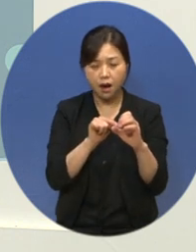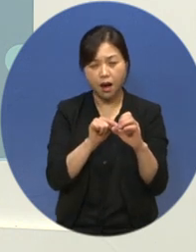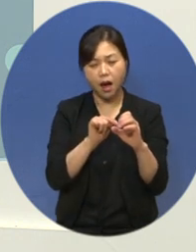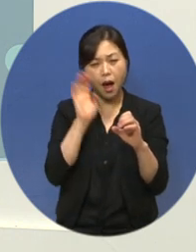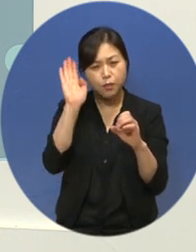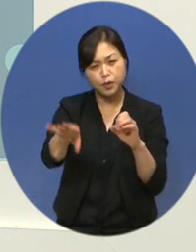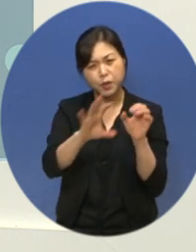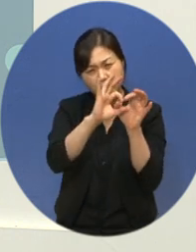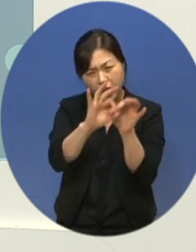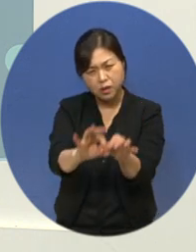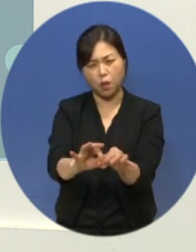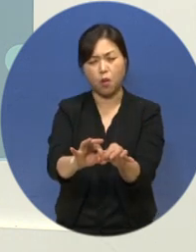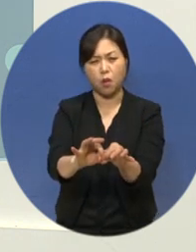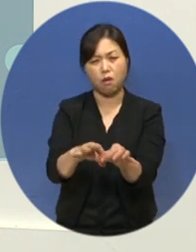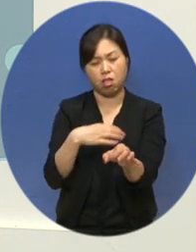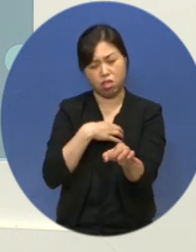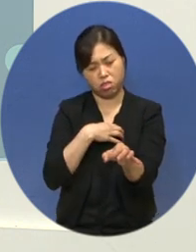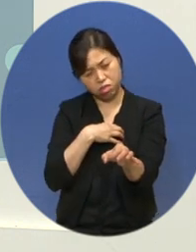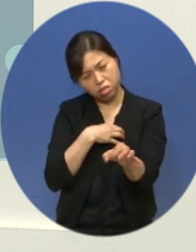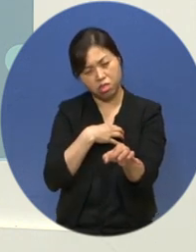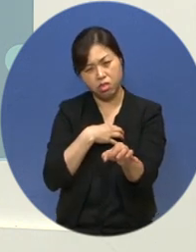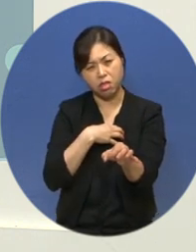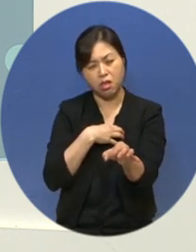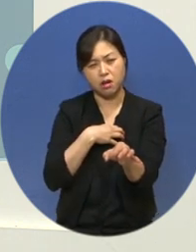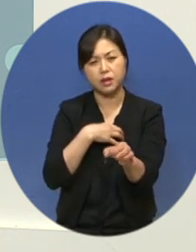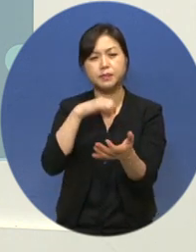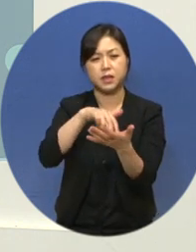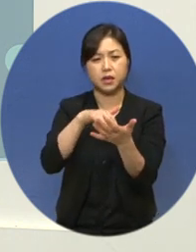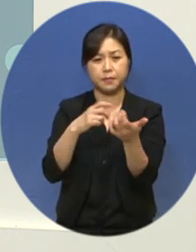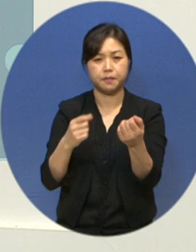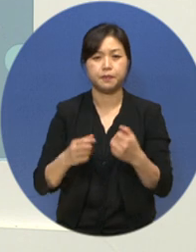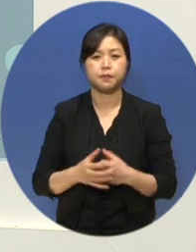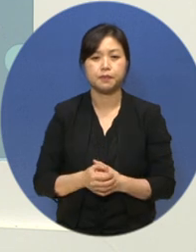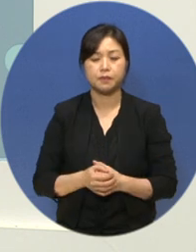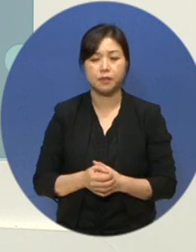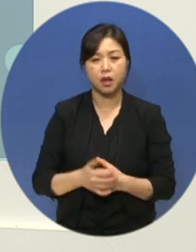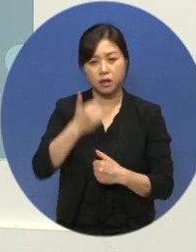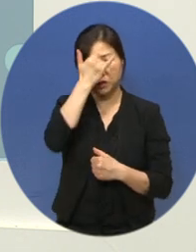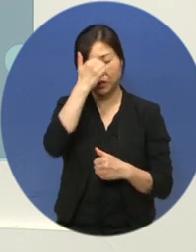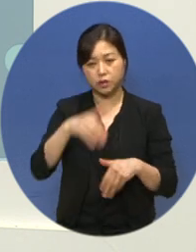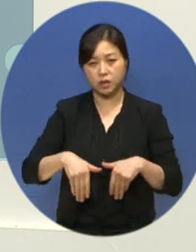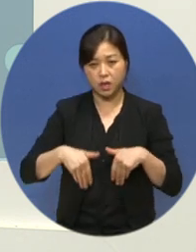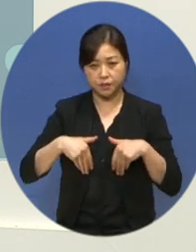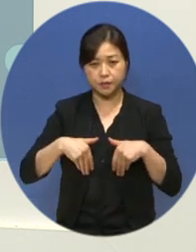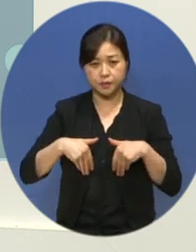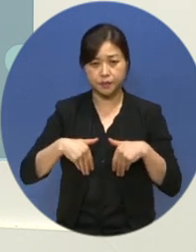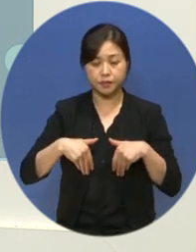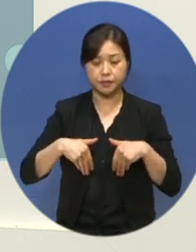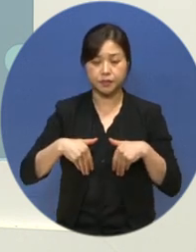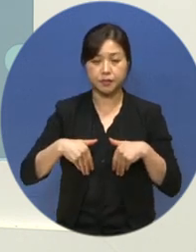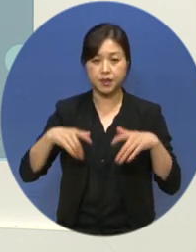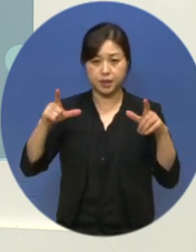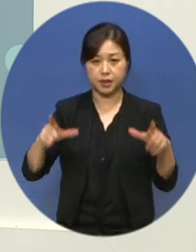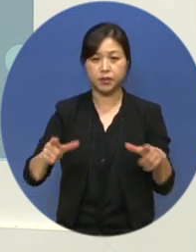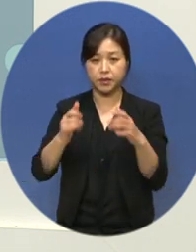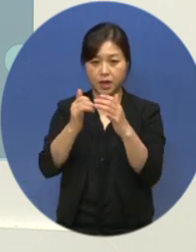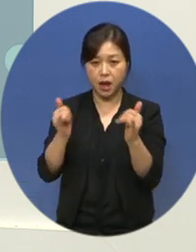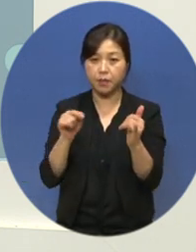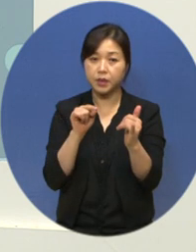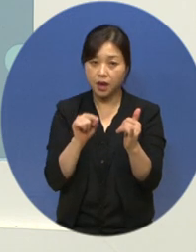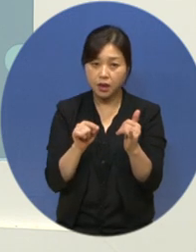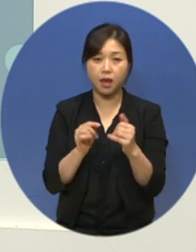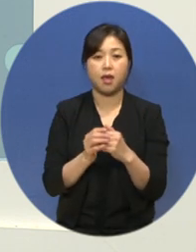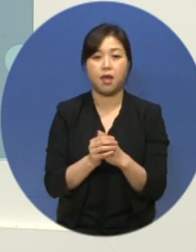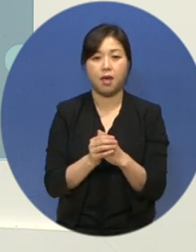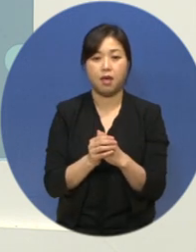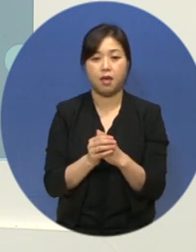것이다 그런 우려를 표명하고 있죠 예 그렇다면 충청남도 도 에 도민들에게 좀더